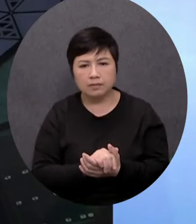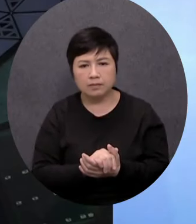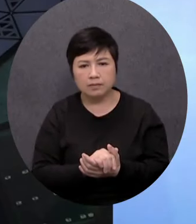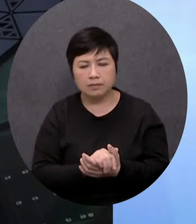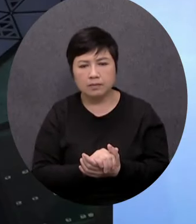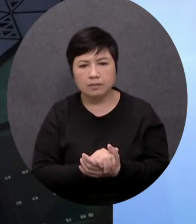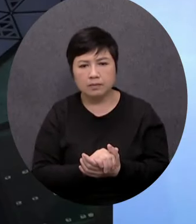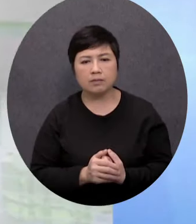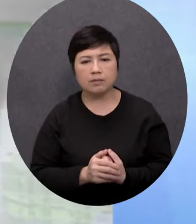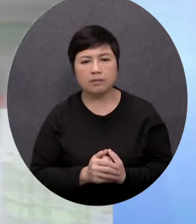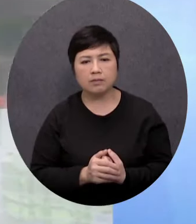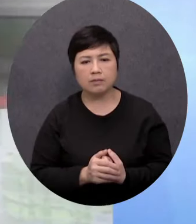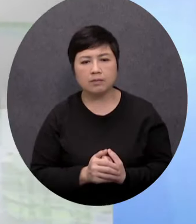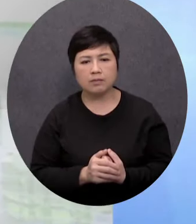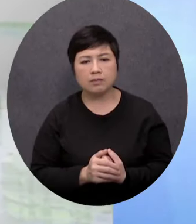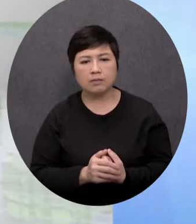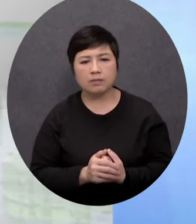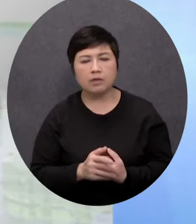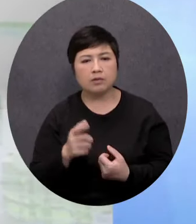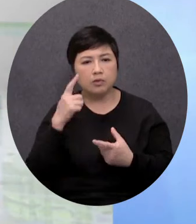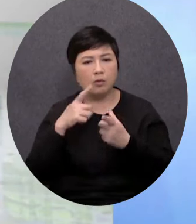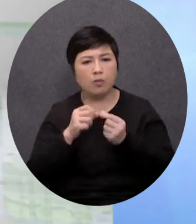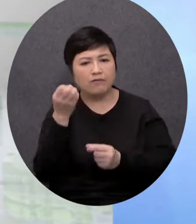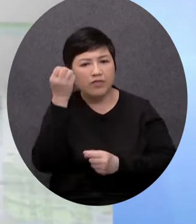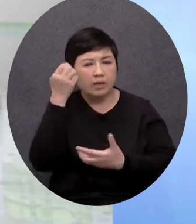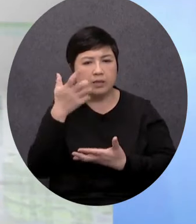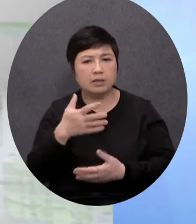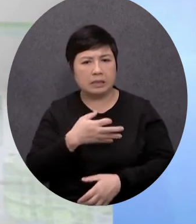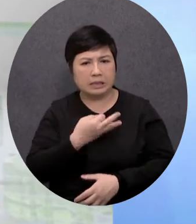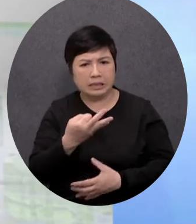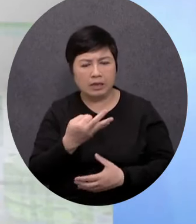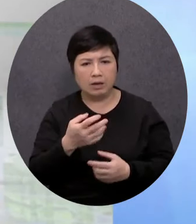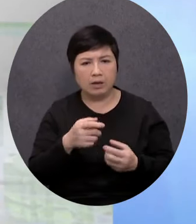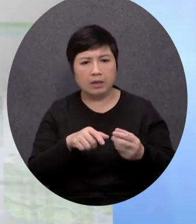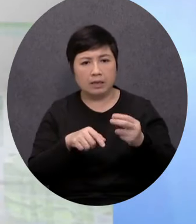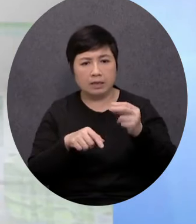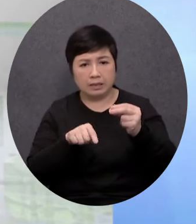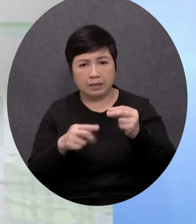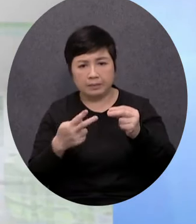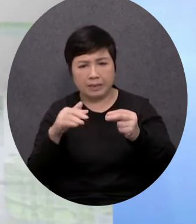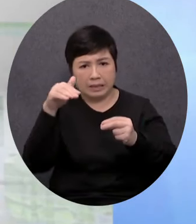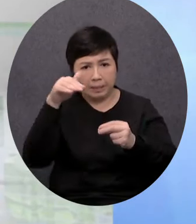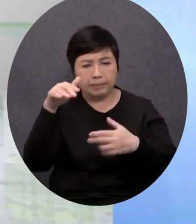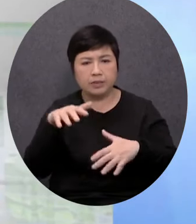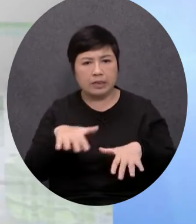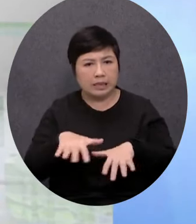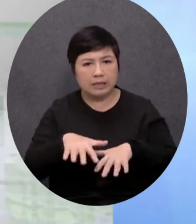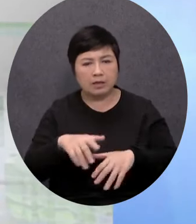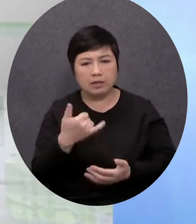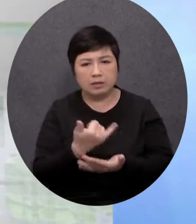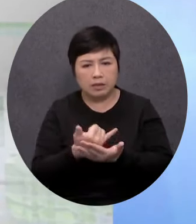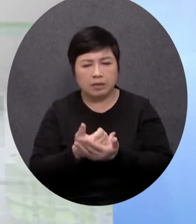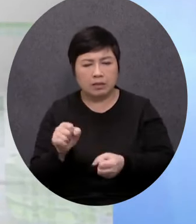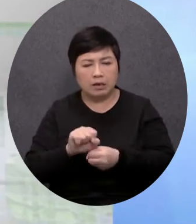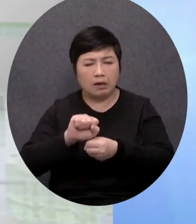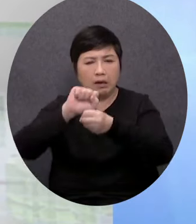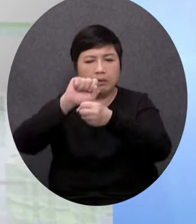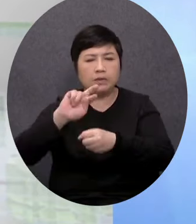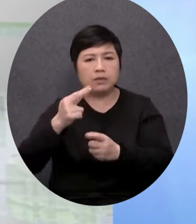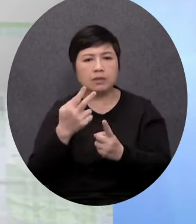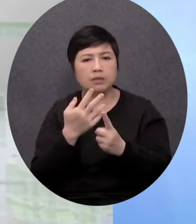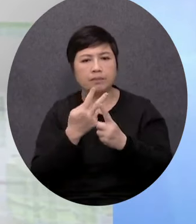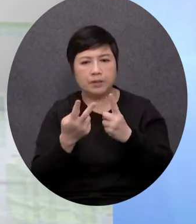道。 台湾花莲星期三发生的 7.2 级地震，死亡人数增加到12人，仍然